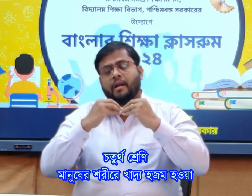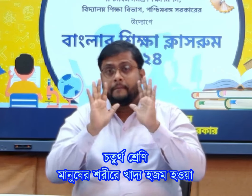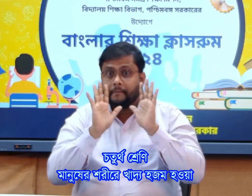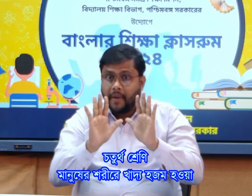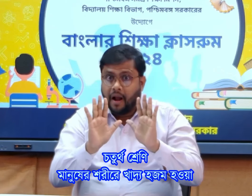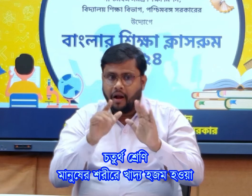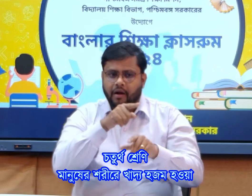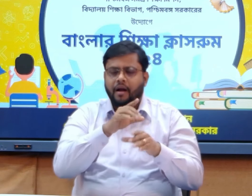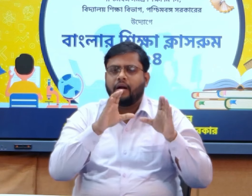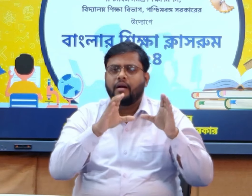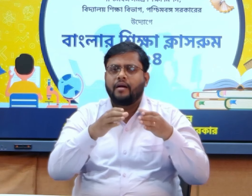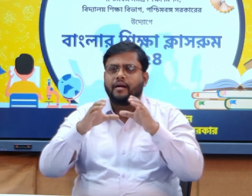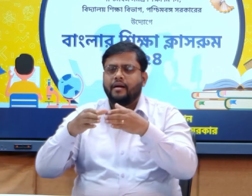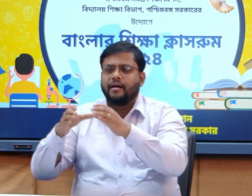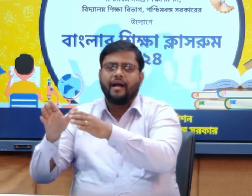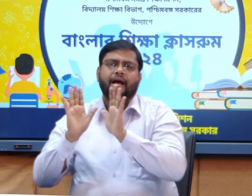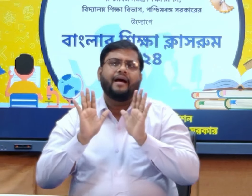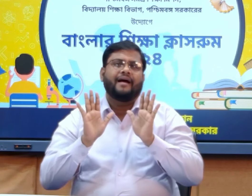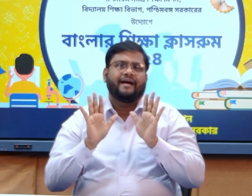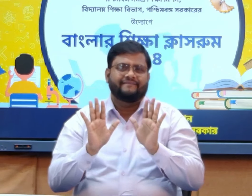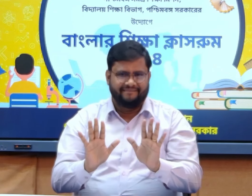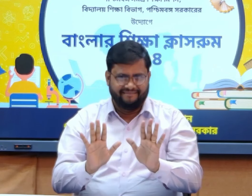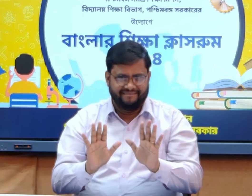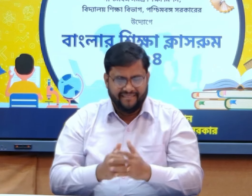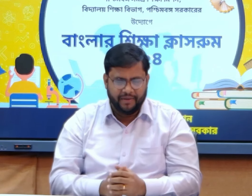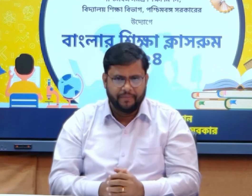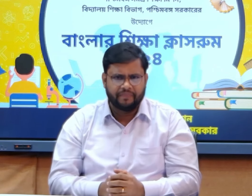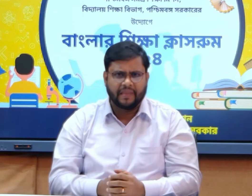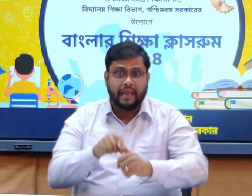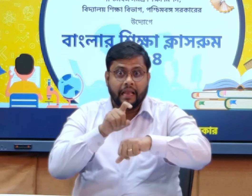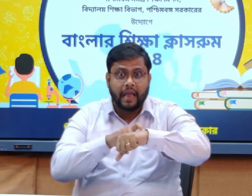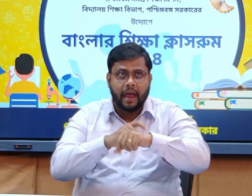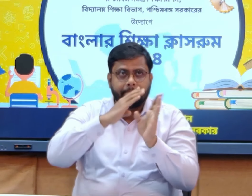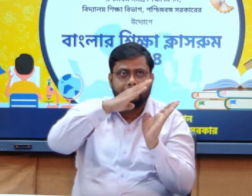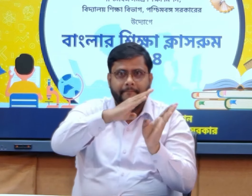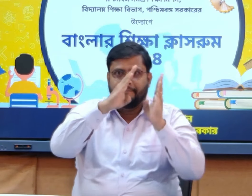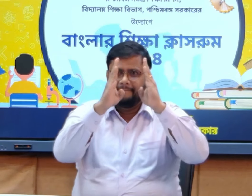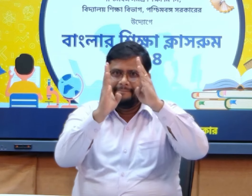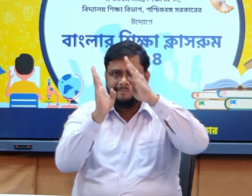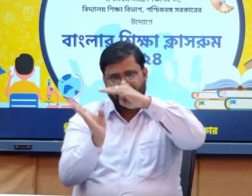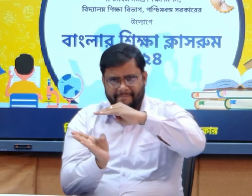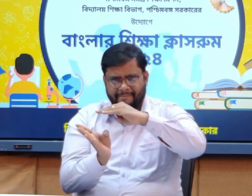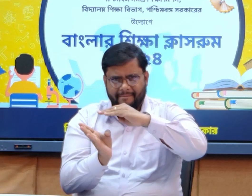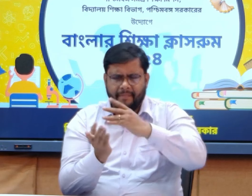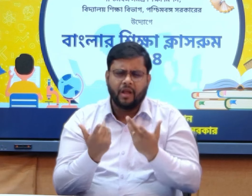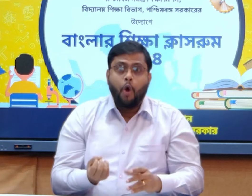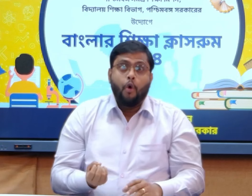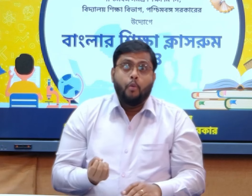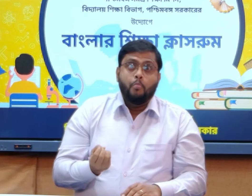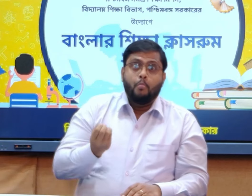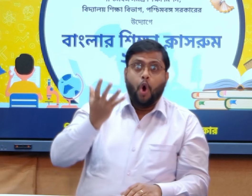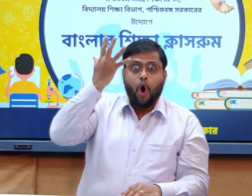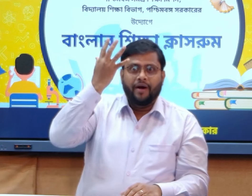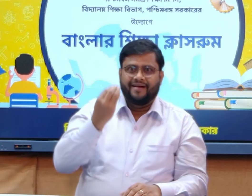খাবার যেটা দেখে আমাদের ভালো লাগে বিভিন্ন ধরনের খাদ্য আমরা সারাদিনে খেয়ে থাকি সময় অনুযায়ী আমরা